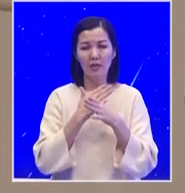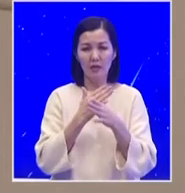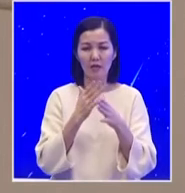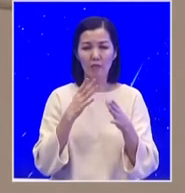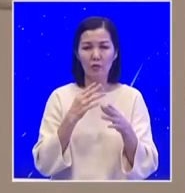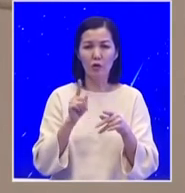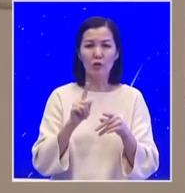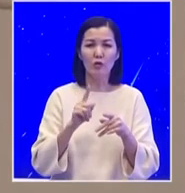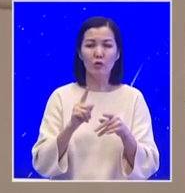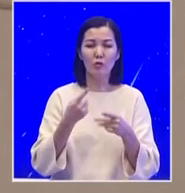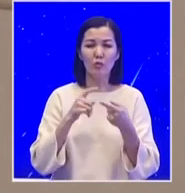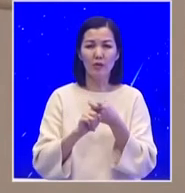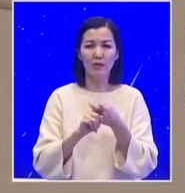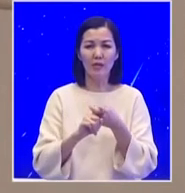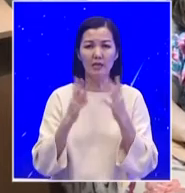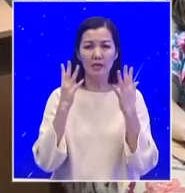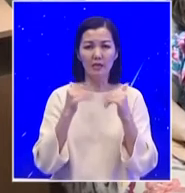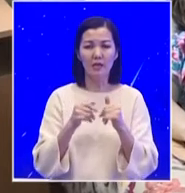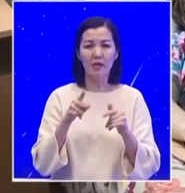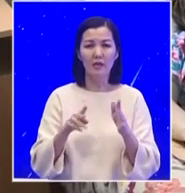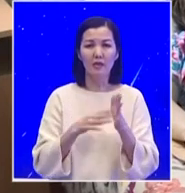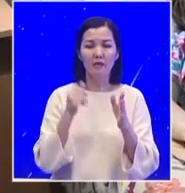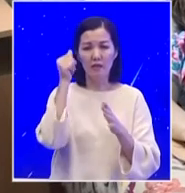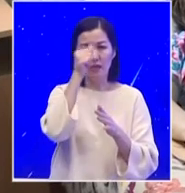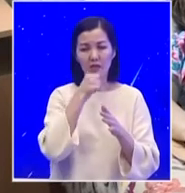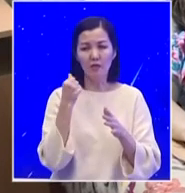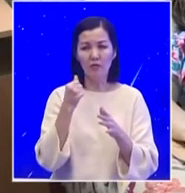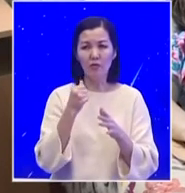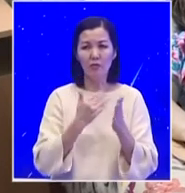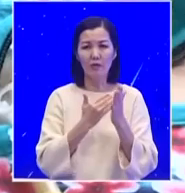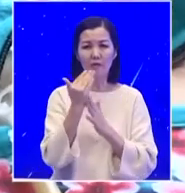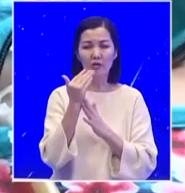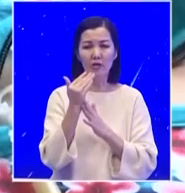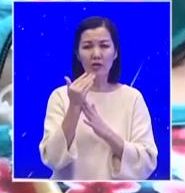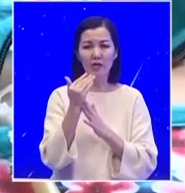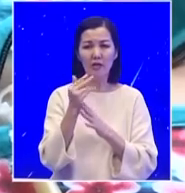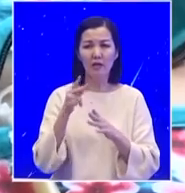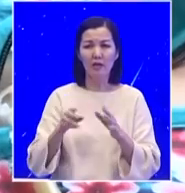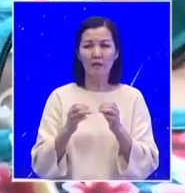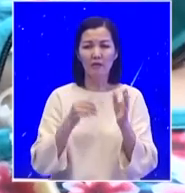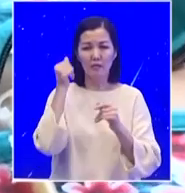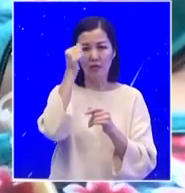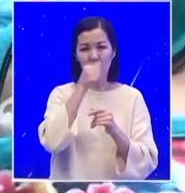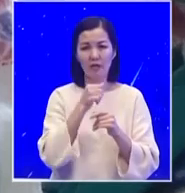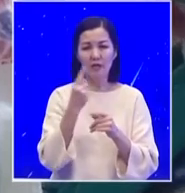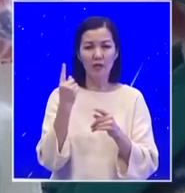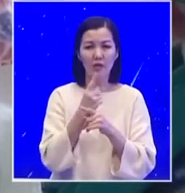Что касается статистики, показатели за 2019 год превышают предыдущие за 2018